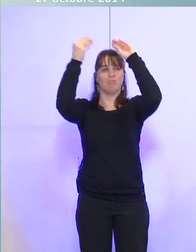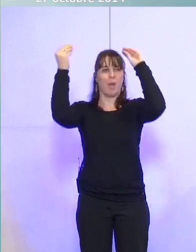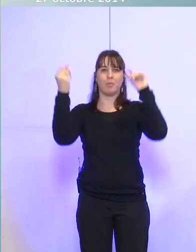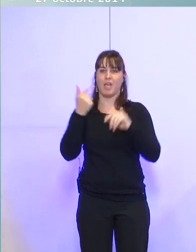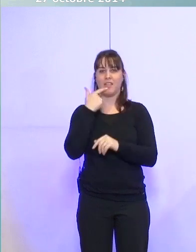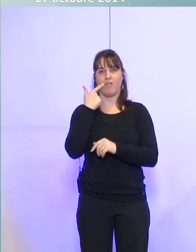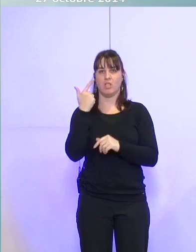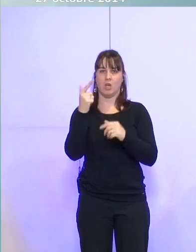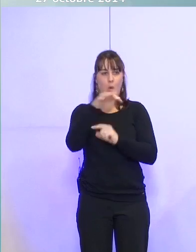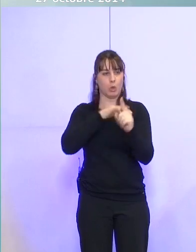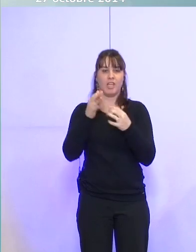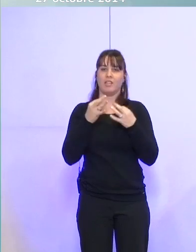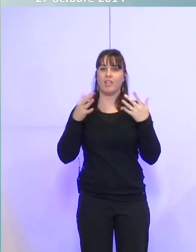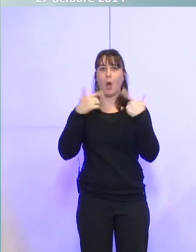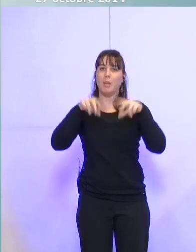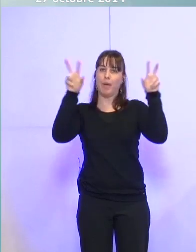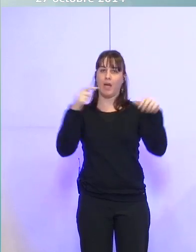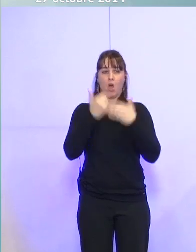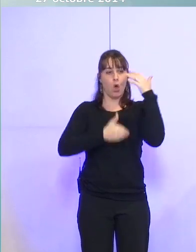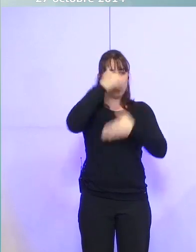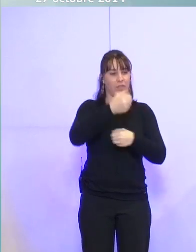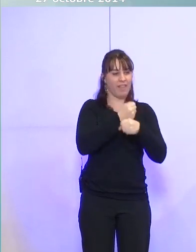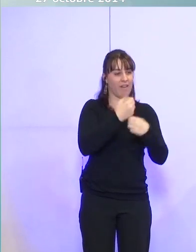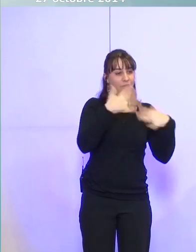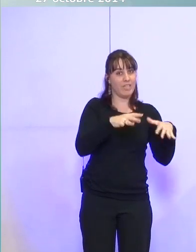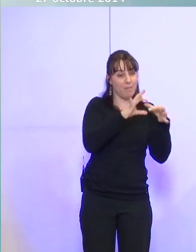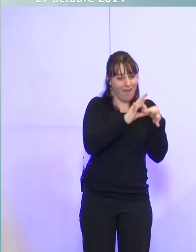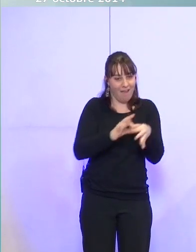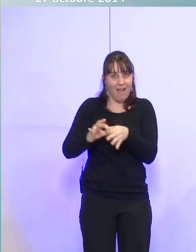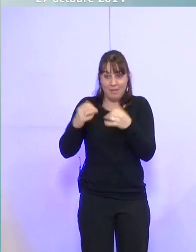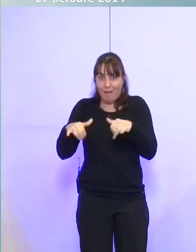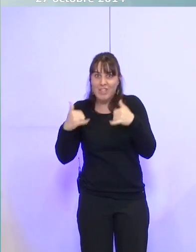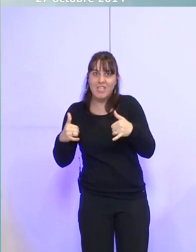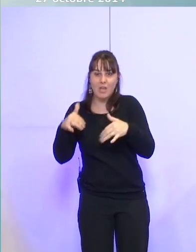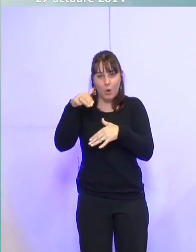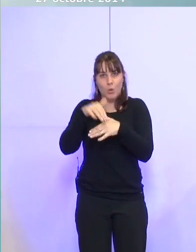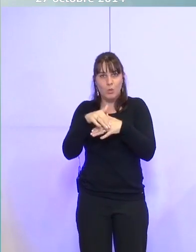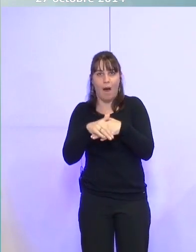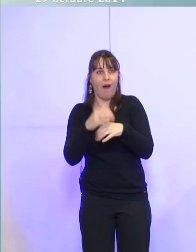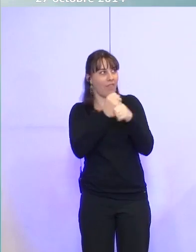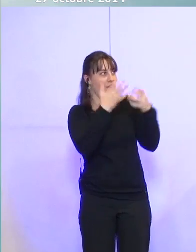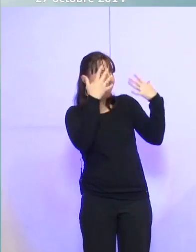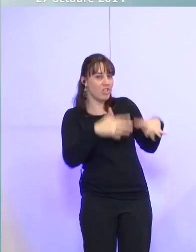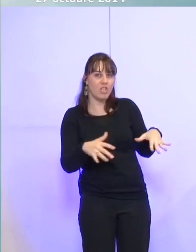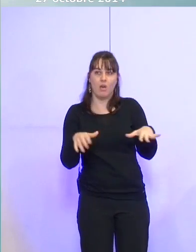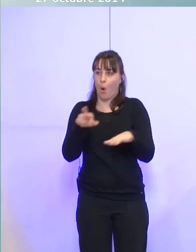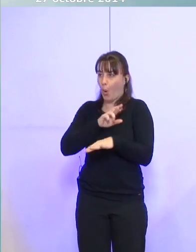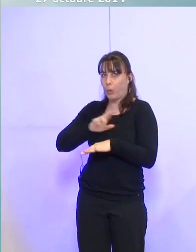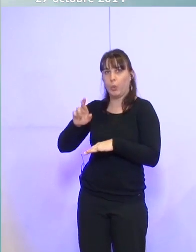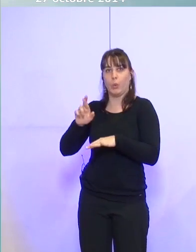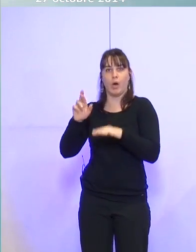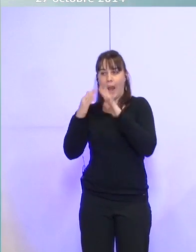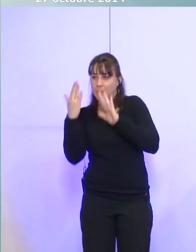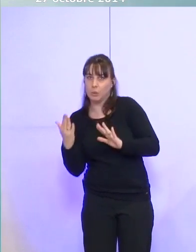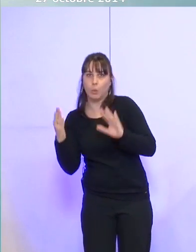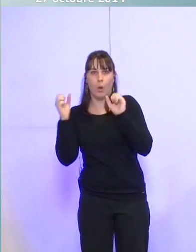libéré. Cette société où la journée continue quand la journée de travail est terminée, où il reste du temps pour construire des solidarités, pour se